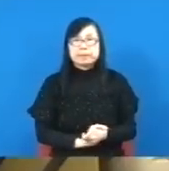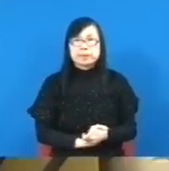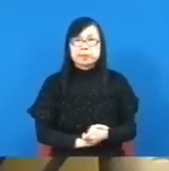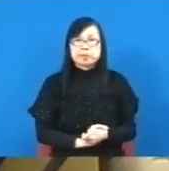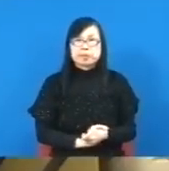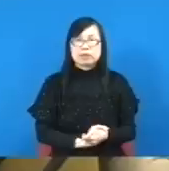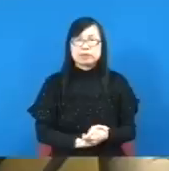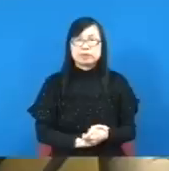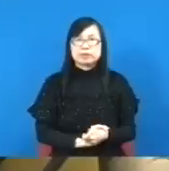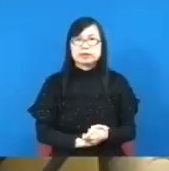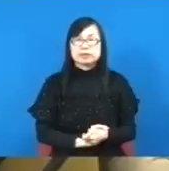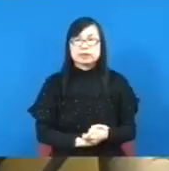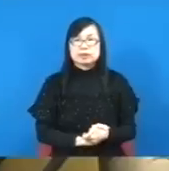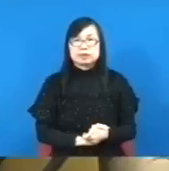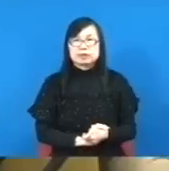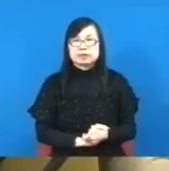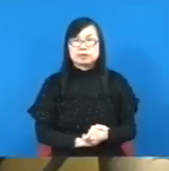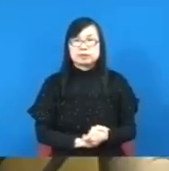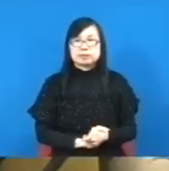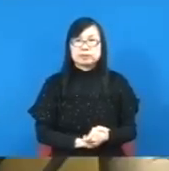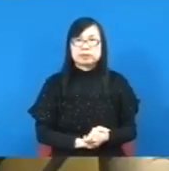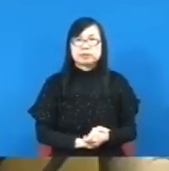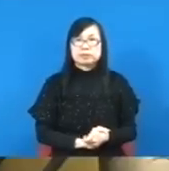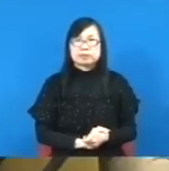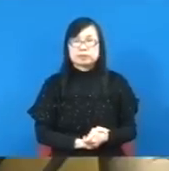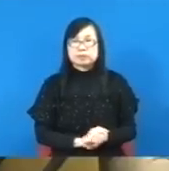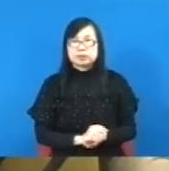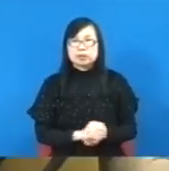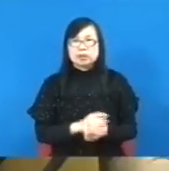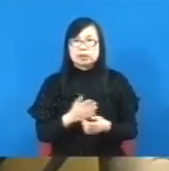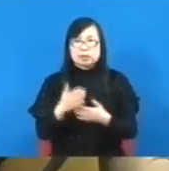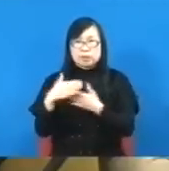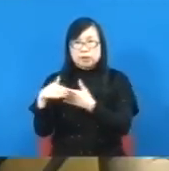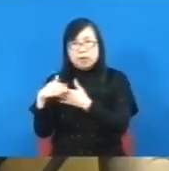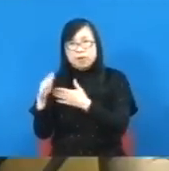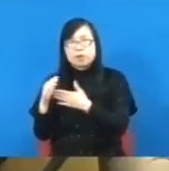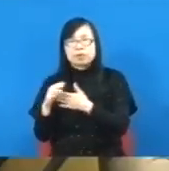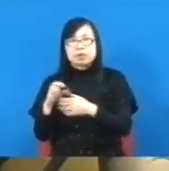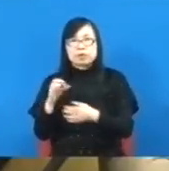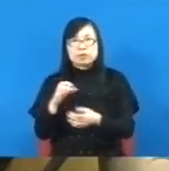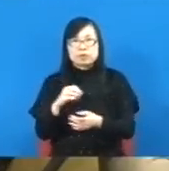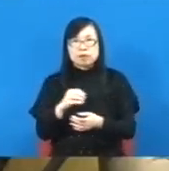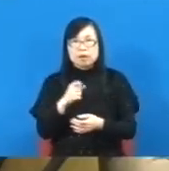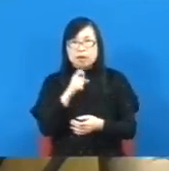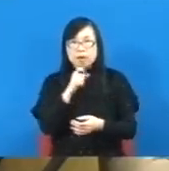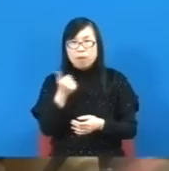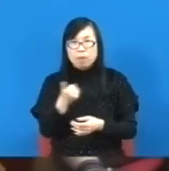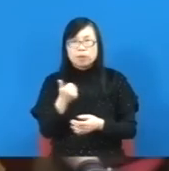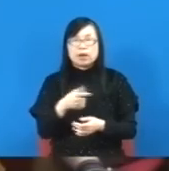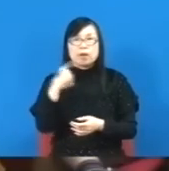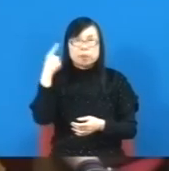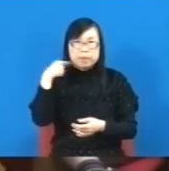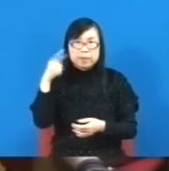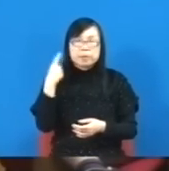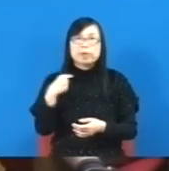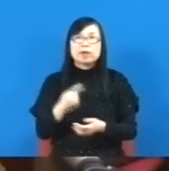個作用就是說，就係話佢係對鄰邦示好啦，係咪？因為佢講過咗次美國啦，係咪？